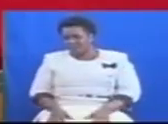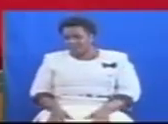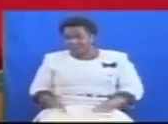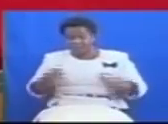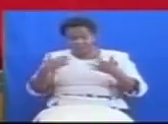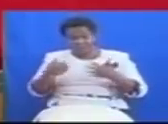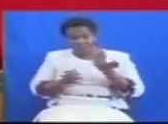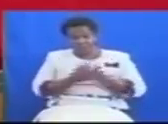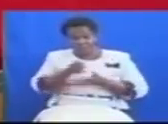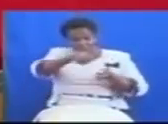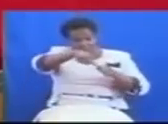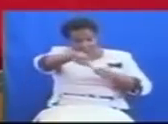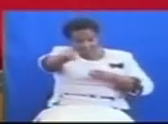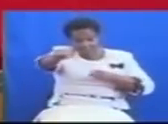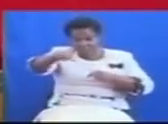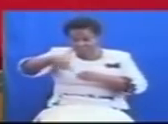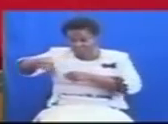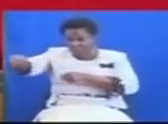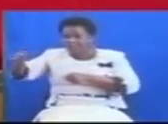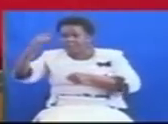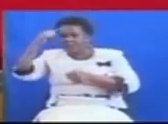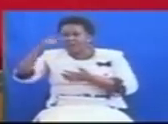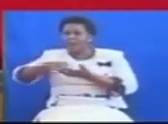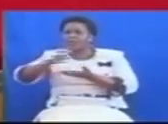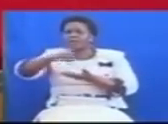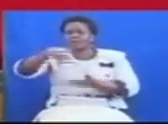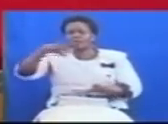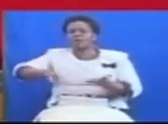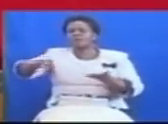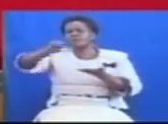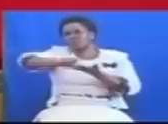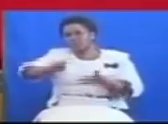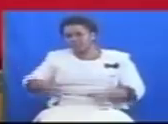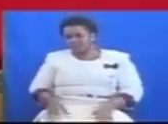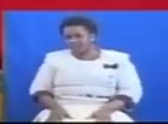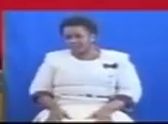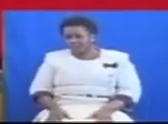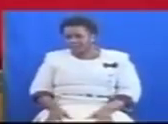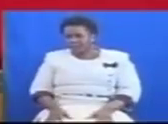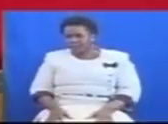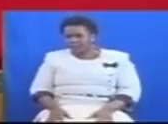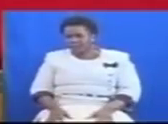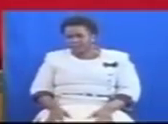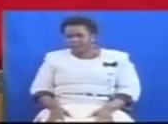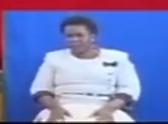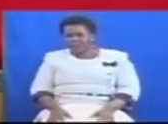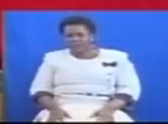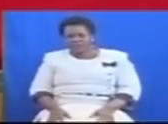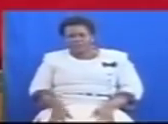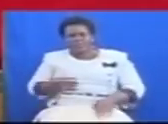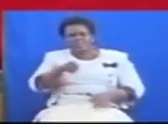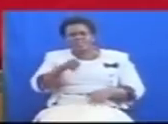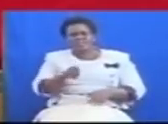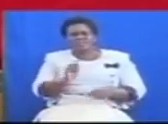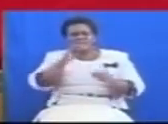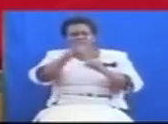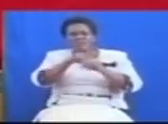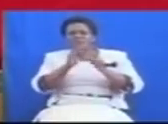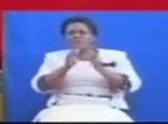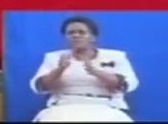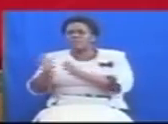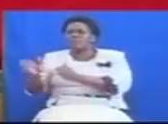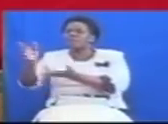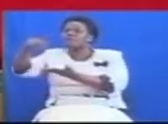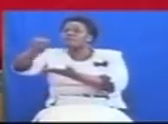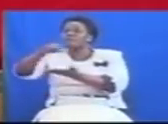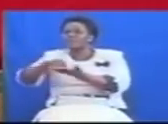inakuwa imeshaongezewa thamani. Kwa hiyo hata kama atauza yeye mwenyewe hawezi kumiliki, tayari umeshaongeza thamani na iko katika mpango ambao ni wa kimapango miji,